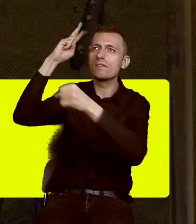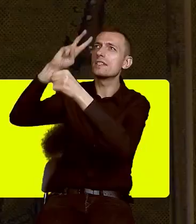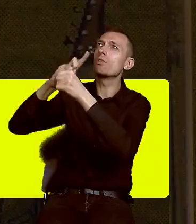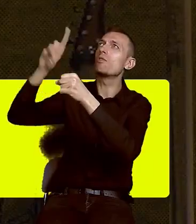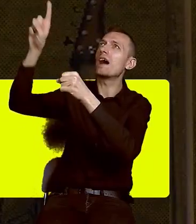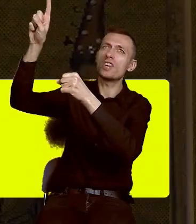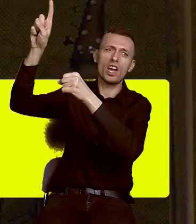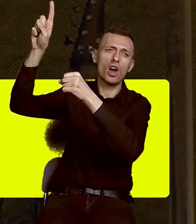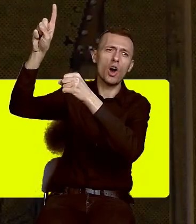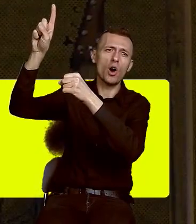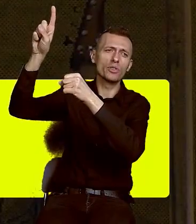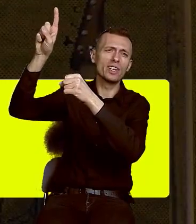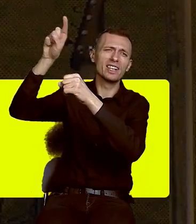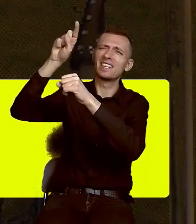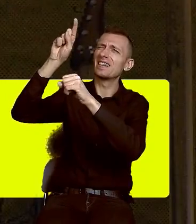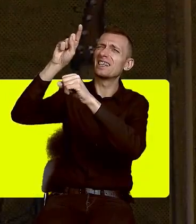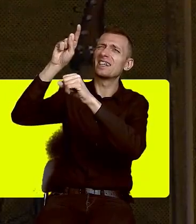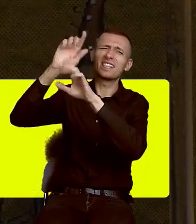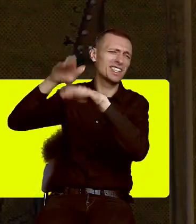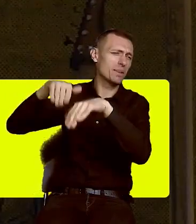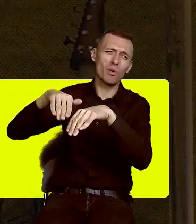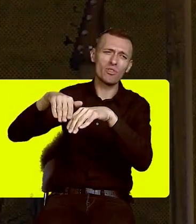siły. Co więcej,